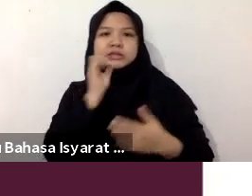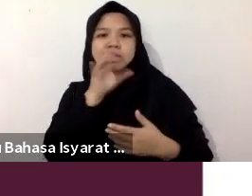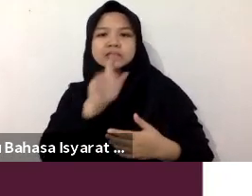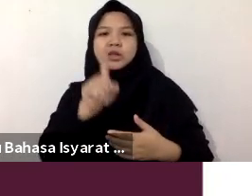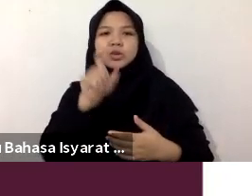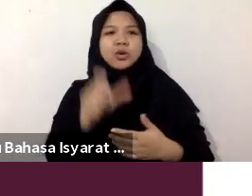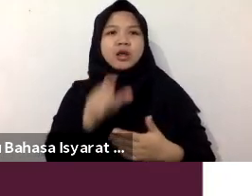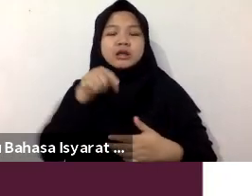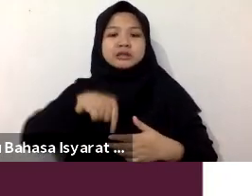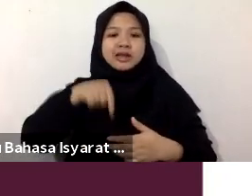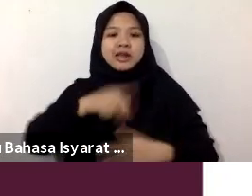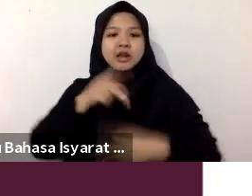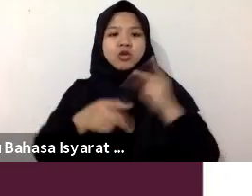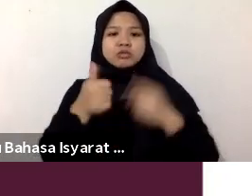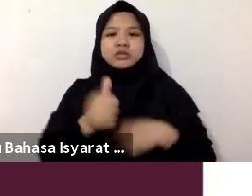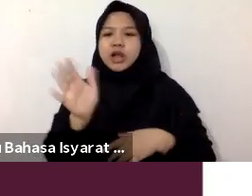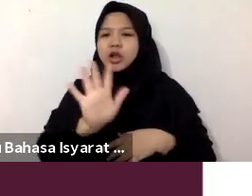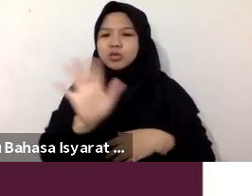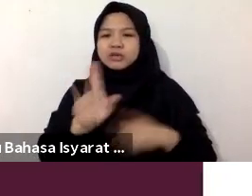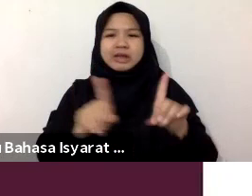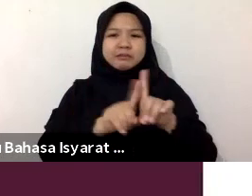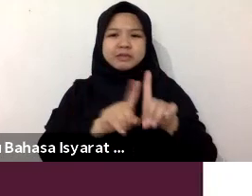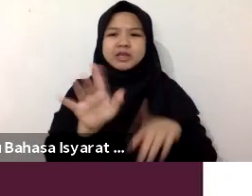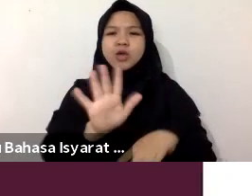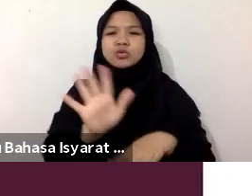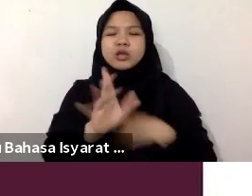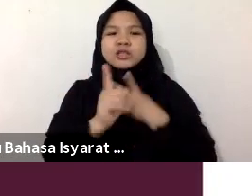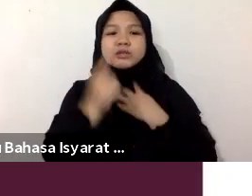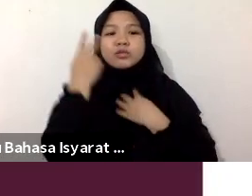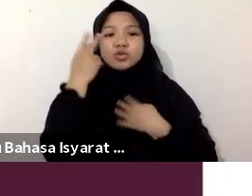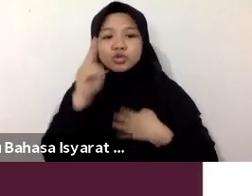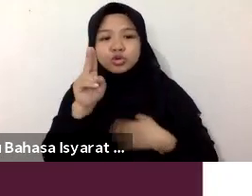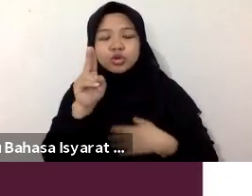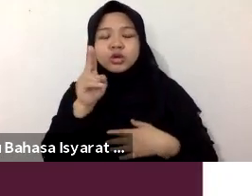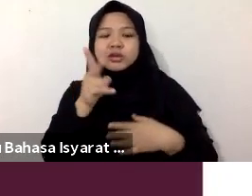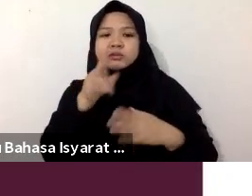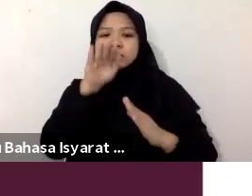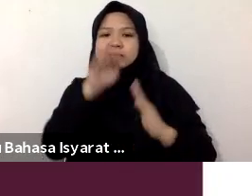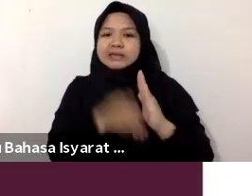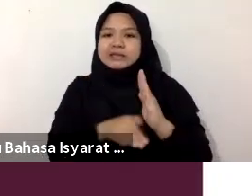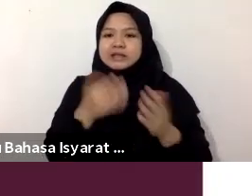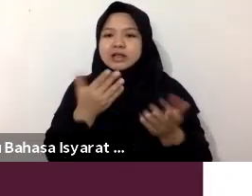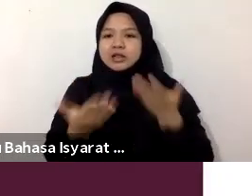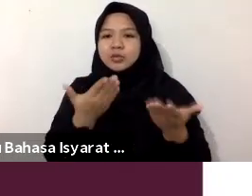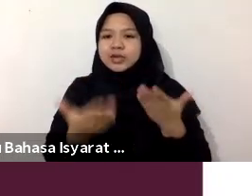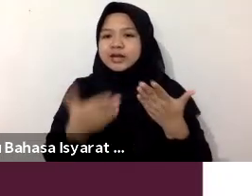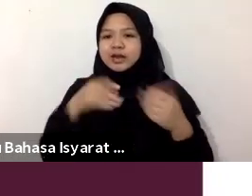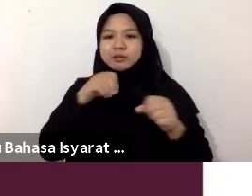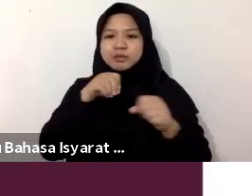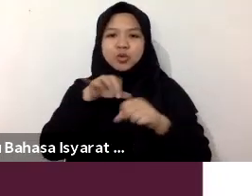Sekarang kalau bisa tidak usah didampingi gitu, karena ya ini untuk memperkecil kemungkinan